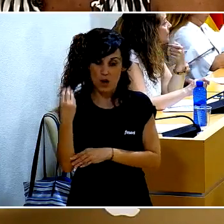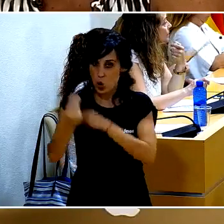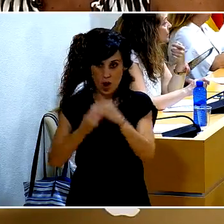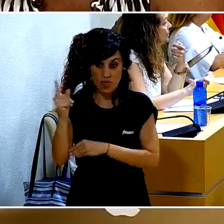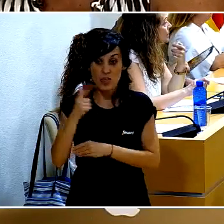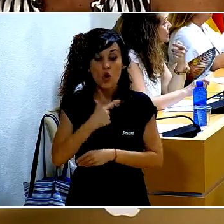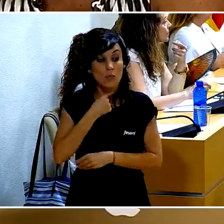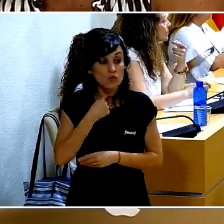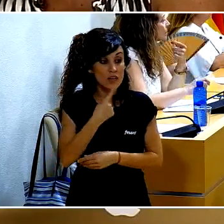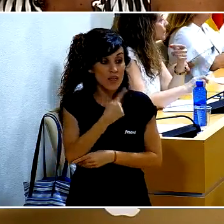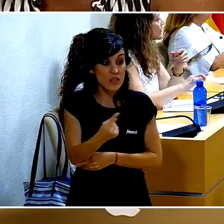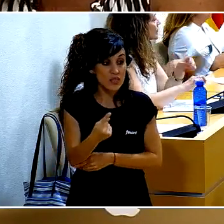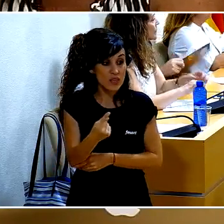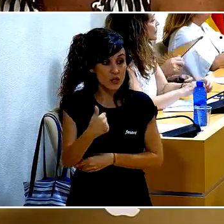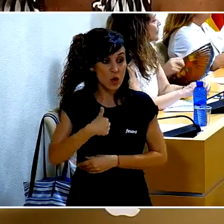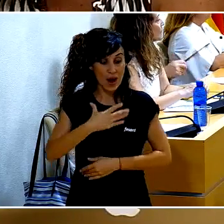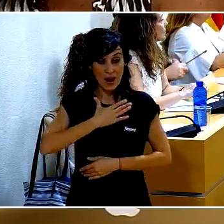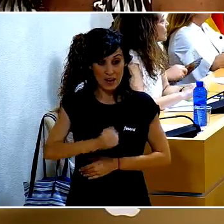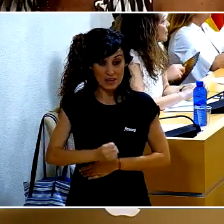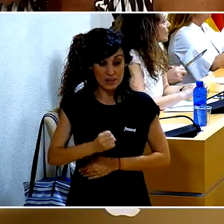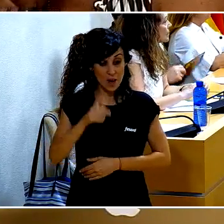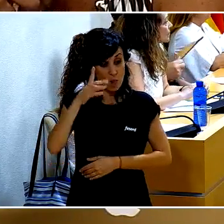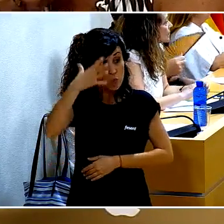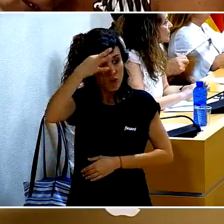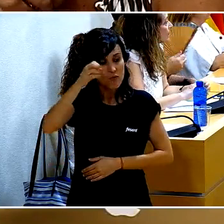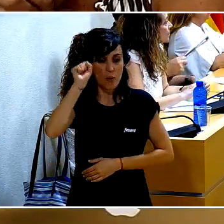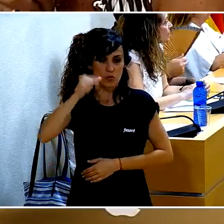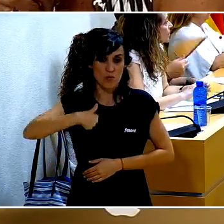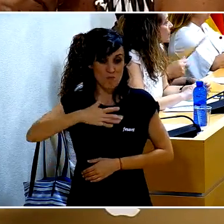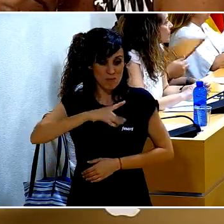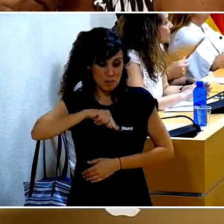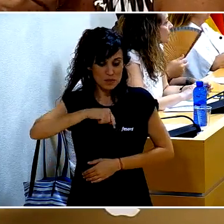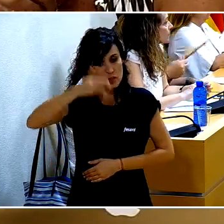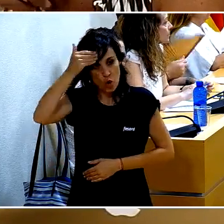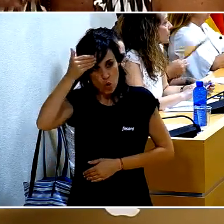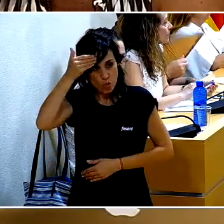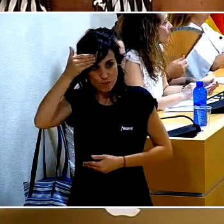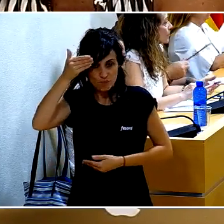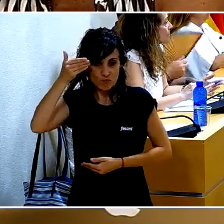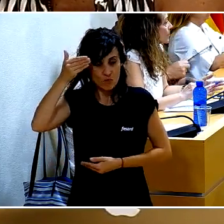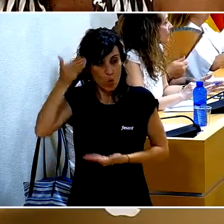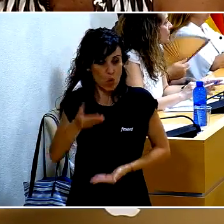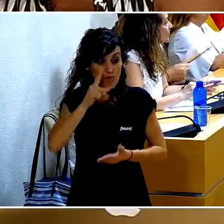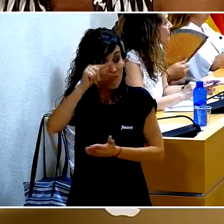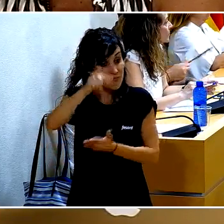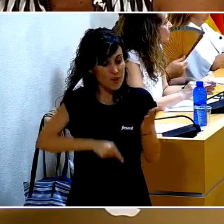que m'agradaria dir que com a alcaldessa del poble de Paiporta, per a mi és un gran honor el poder signar